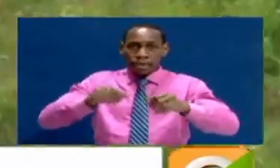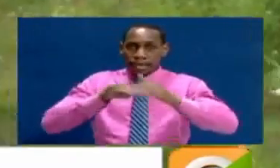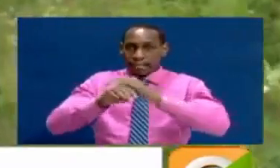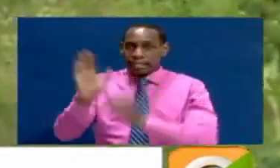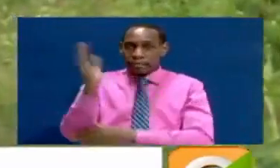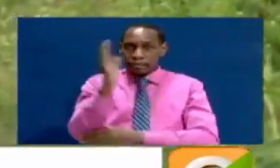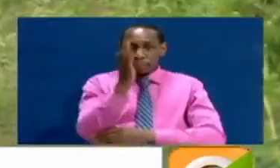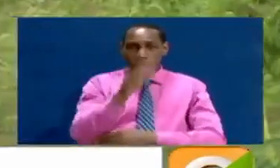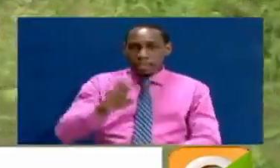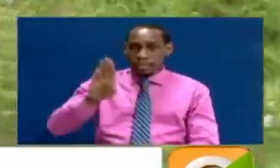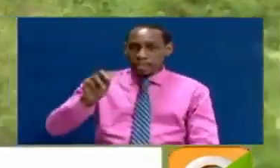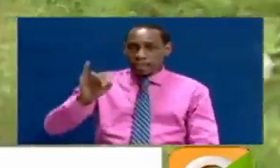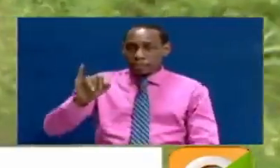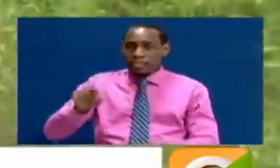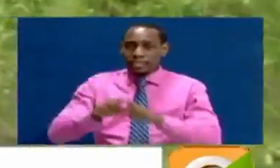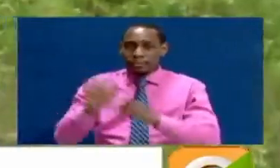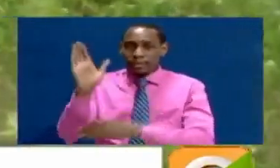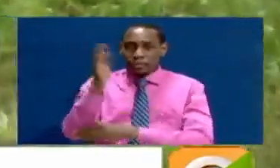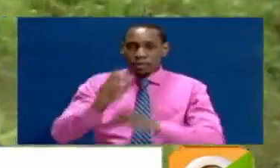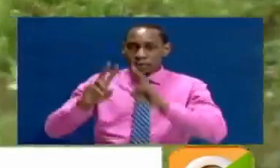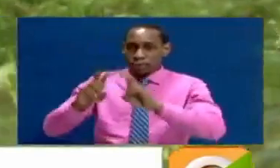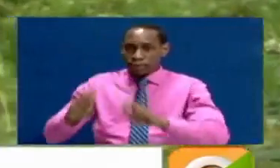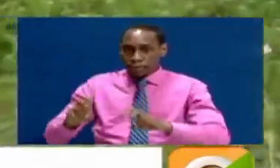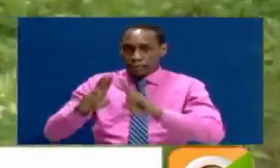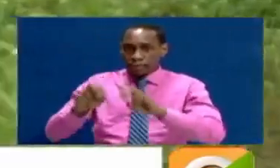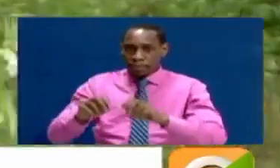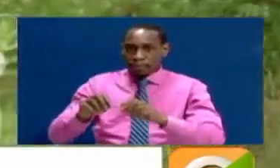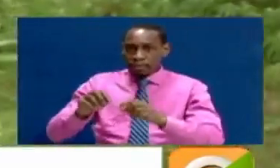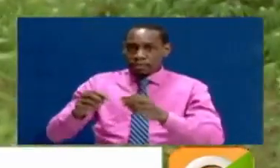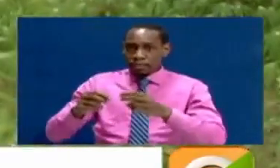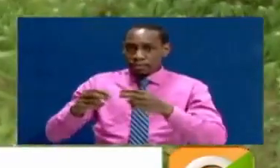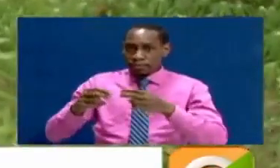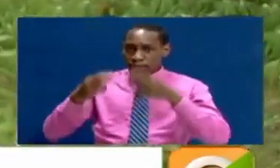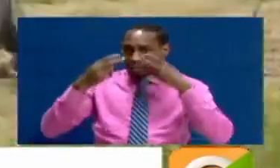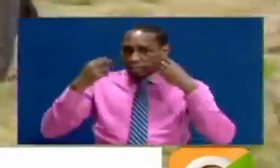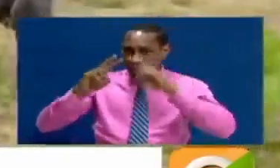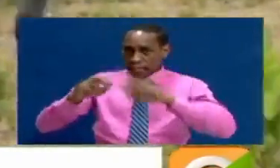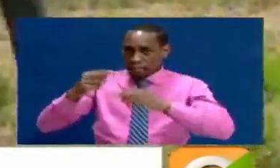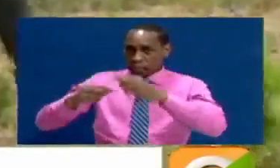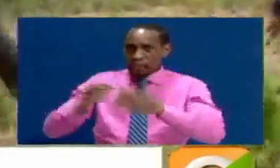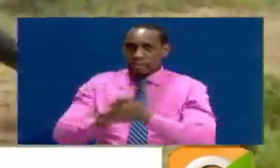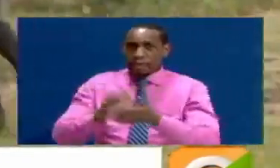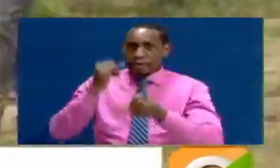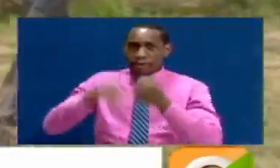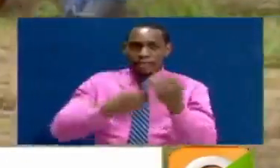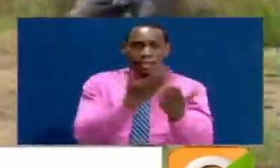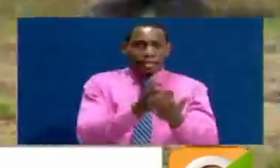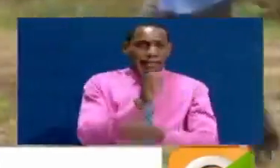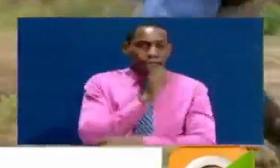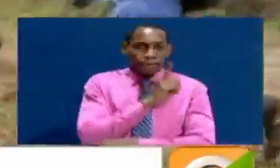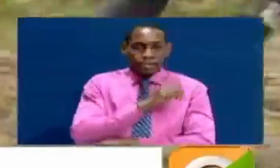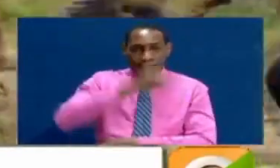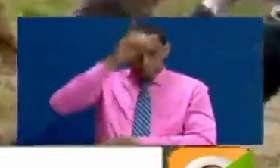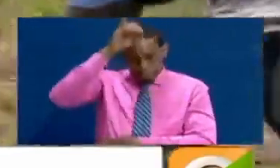ya msitu wa Boni, msitu ambapo operesheni dhidi ya magaidi wa Al-Shabaab inaendelezwa. Hatimaye tunawasili